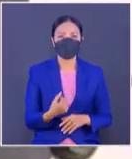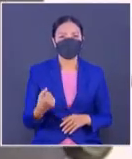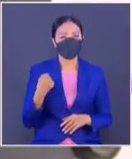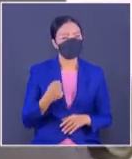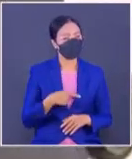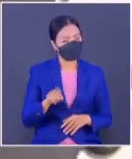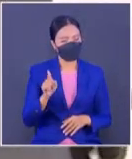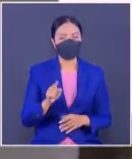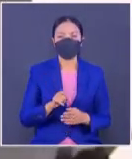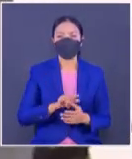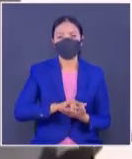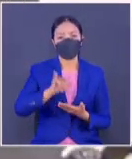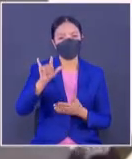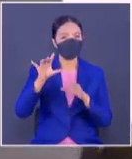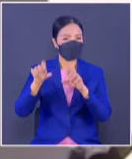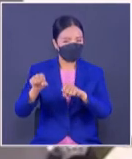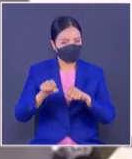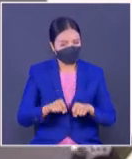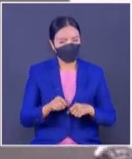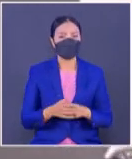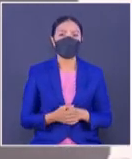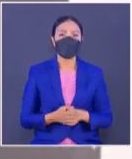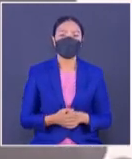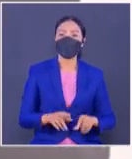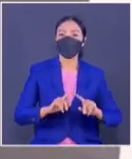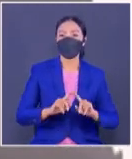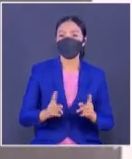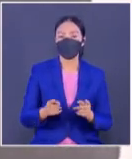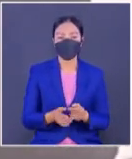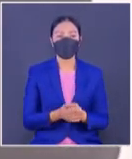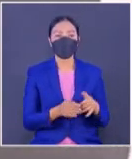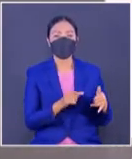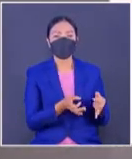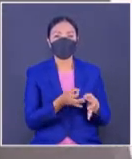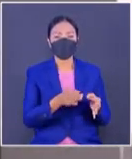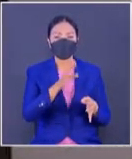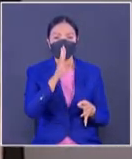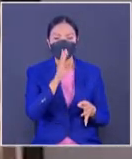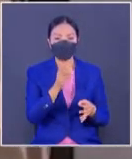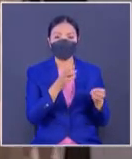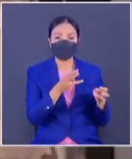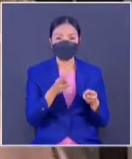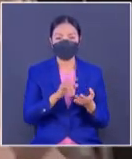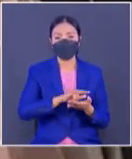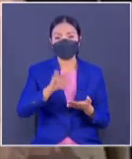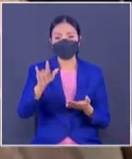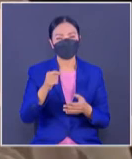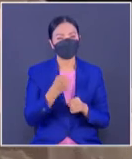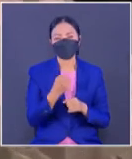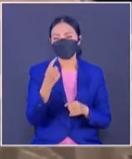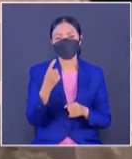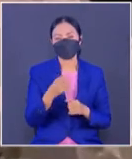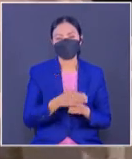ตามไปเลยครับไปที่ต่างประเทศเลยไปตามตัวมาให้ได้ทีนี้ได้รับคำชี้แจงครับว่าถ้าเป็นแนวทางนี้เนี่ยไม่สามารถท